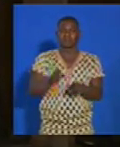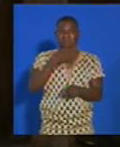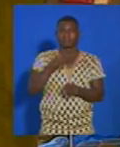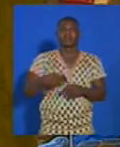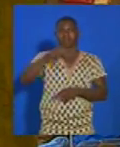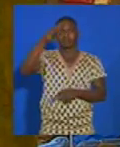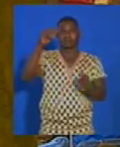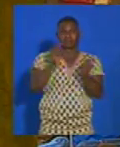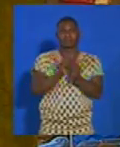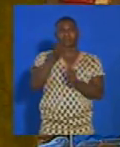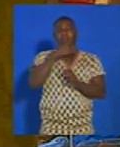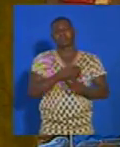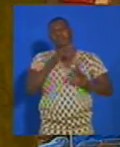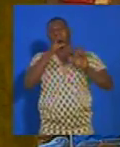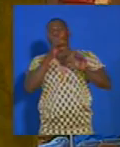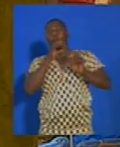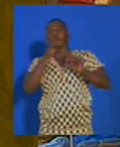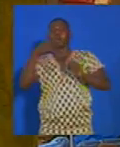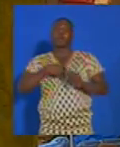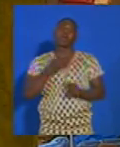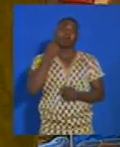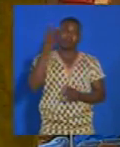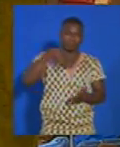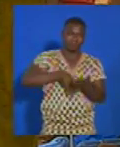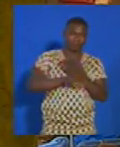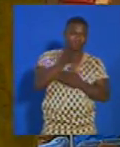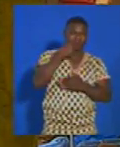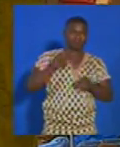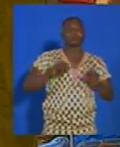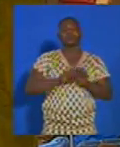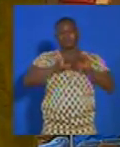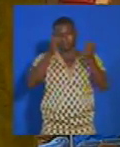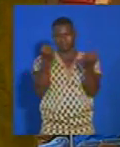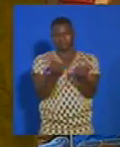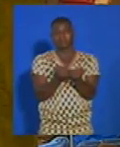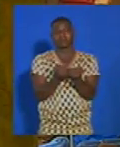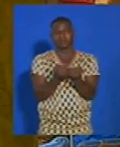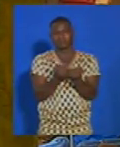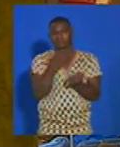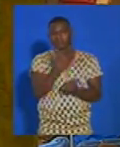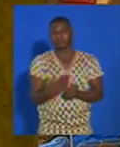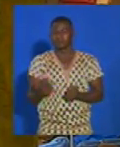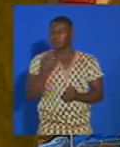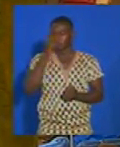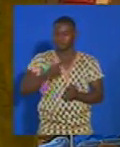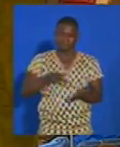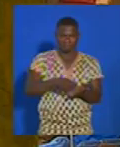avec un flûte. Donc je trouve que dans la société, l'enfant doit apprendre à lire, à